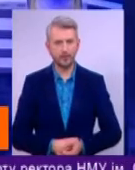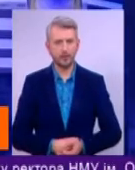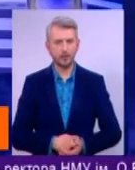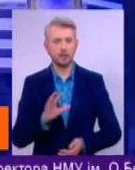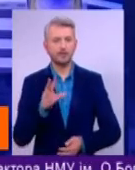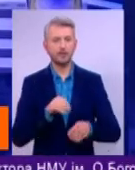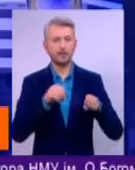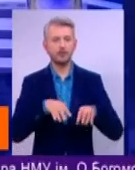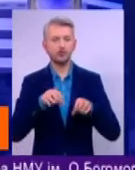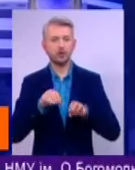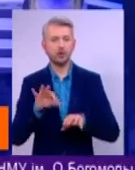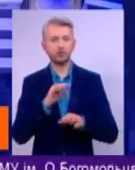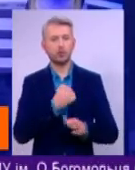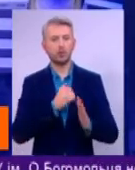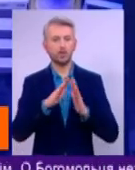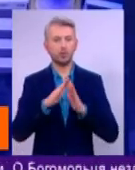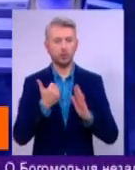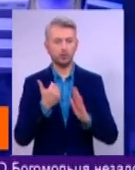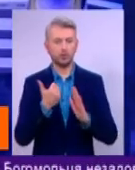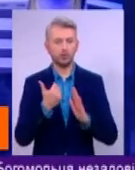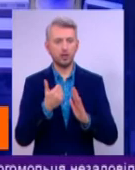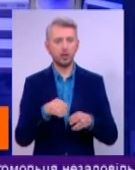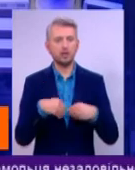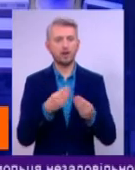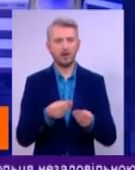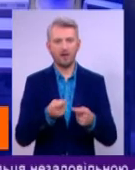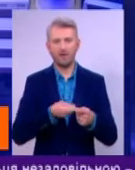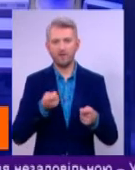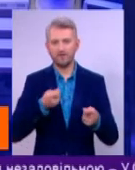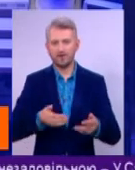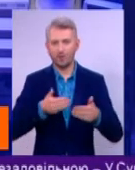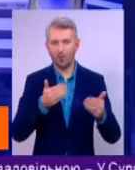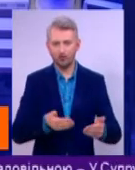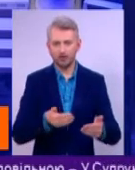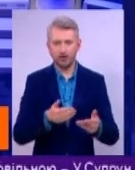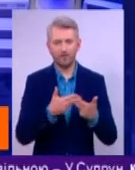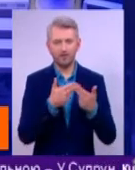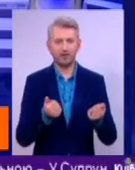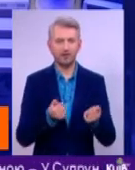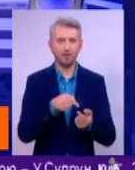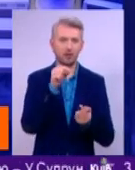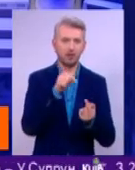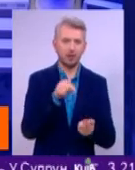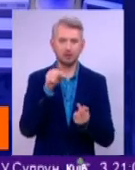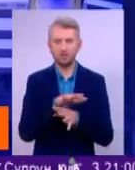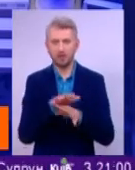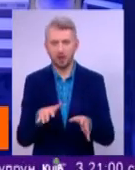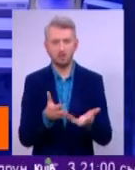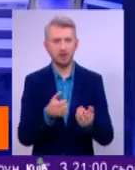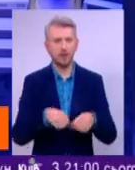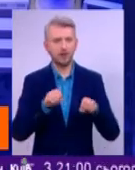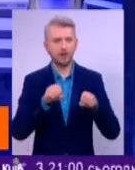Всі рішення щодо призову, надання відсрочки – визнання придатним або непридатним приймається